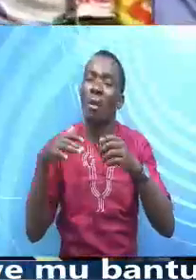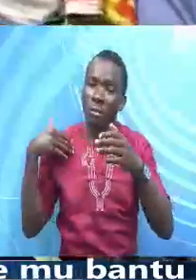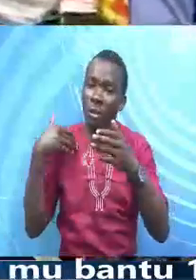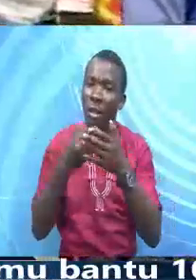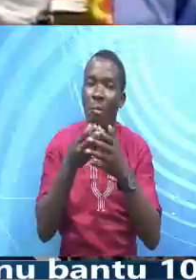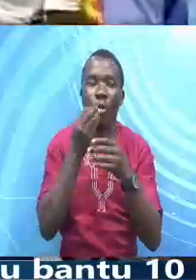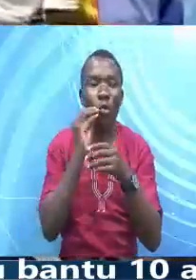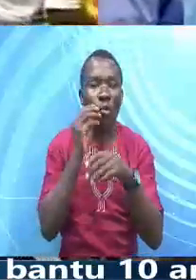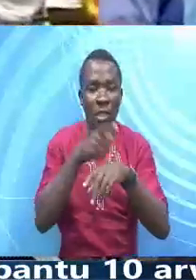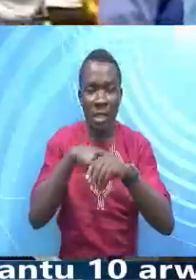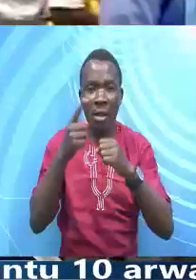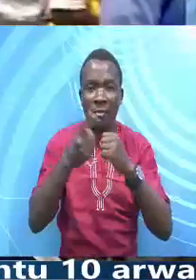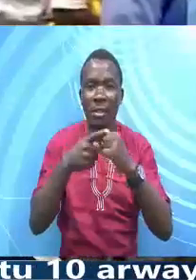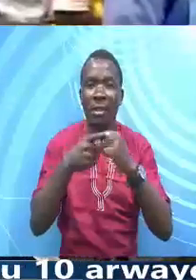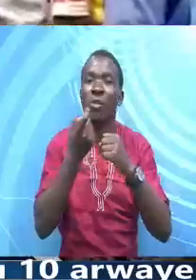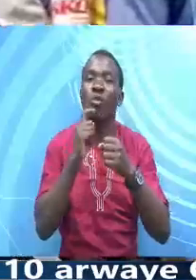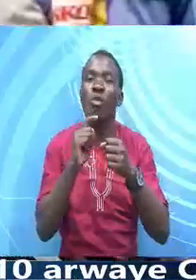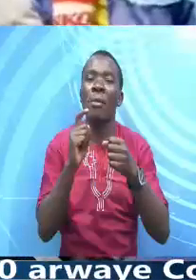Saa 12 ni uko twatashe.